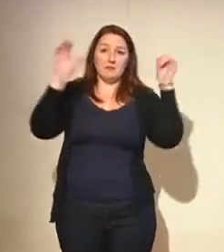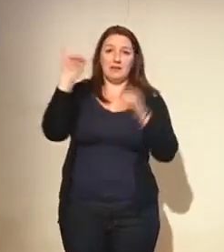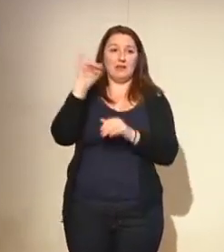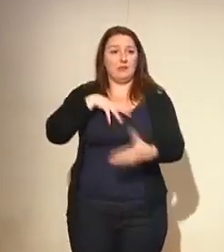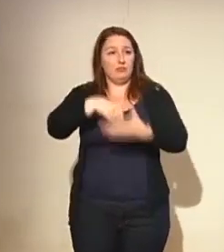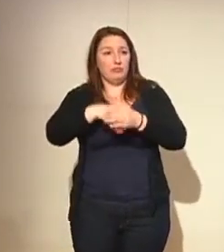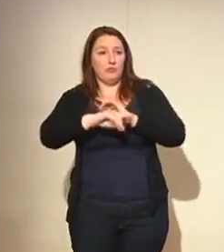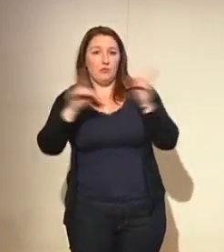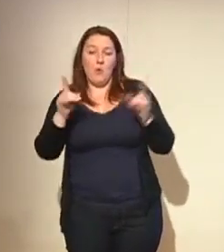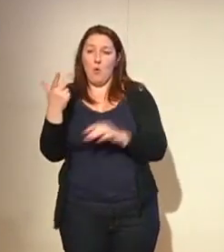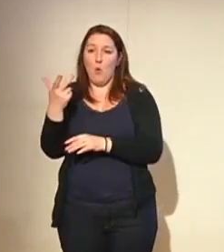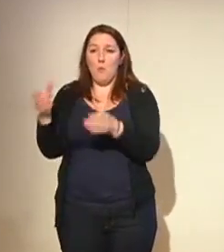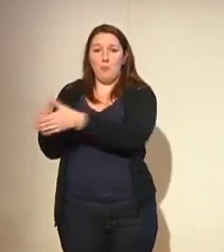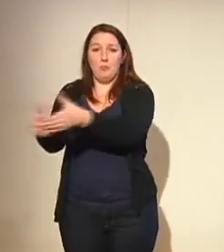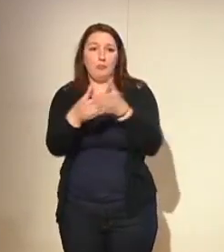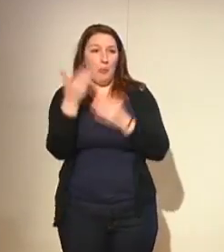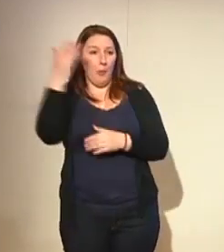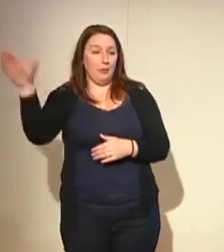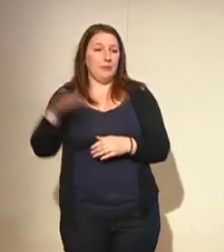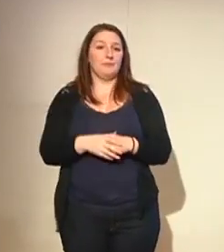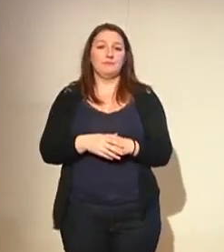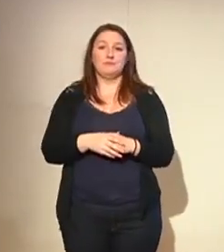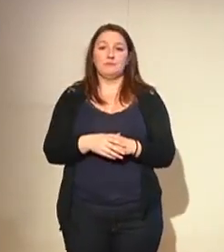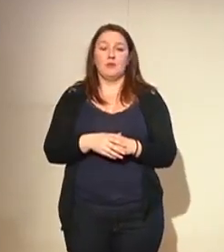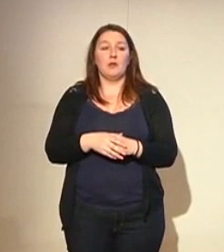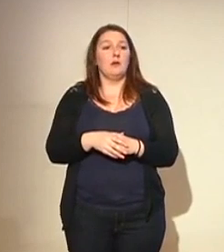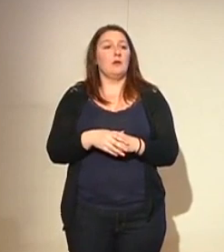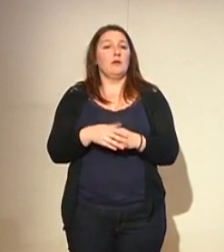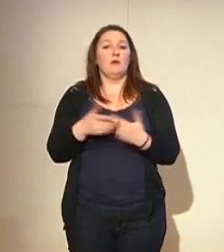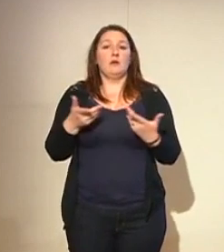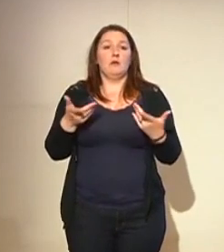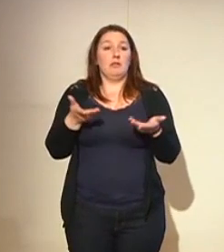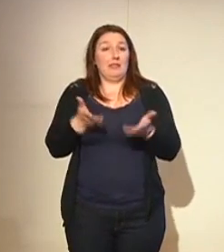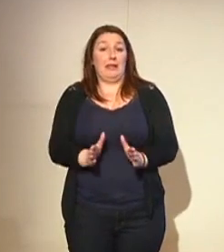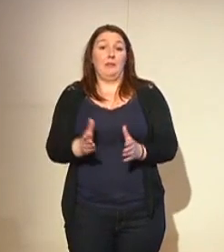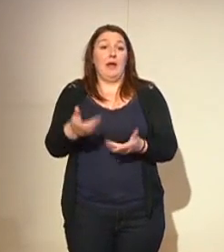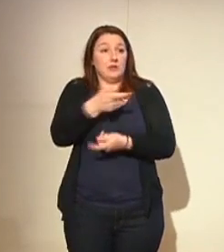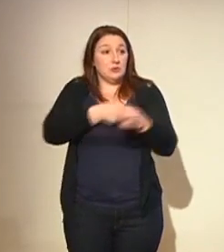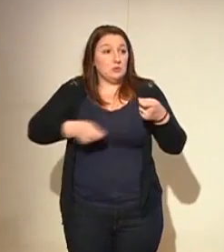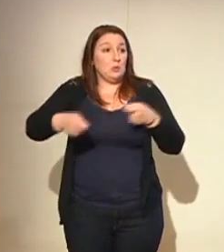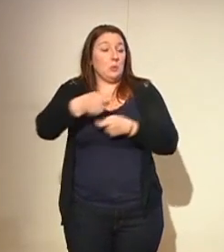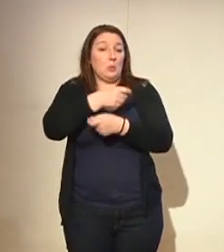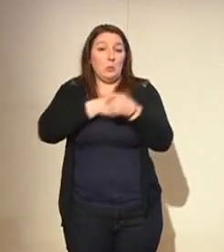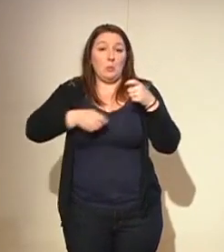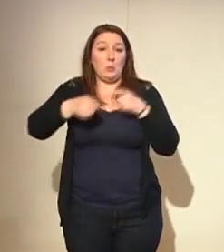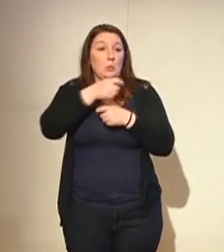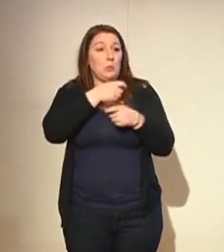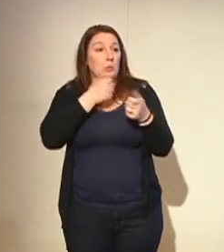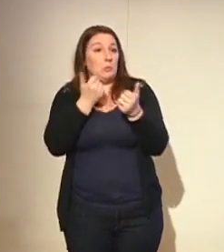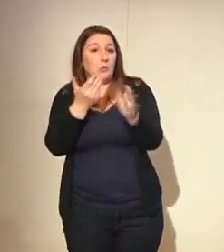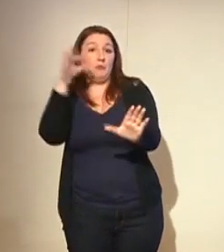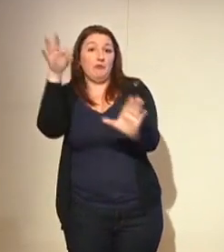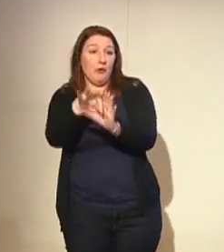les trois autres groupes je soumets donc au vote cette délibération après après